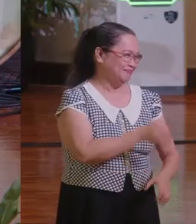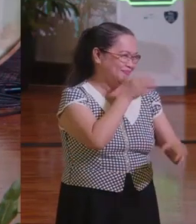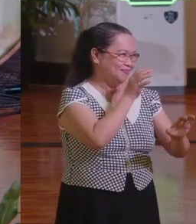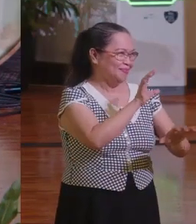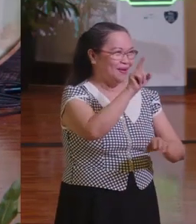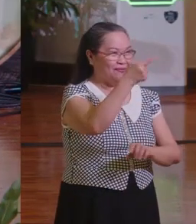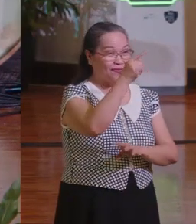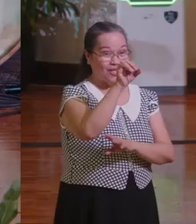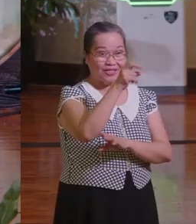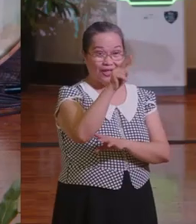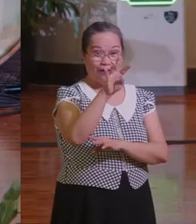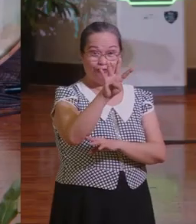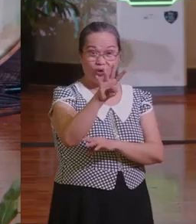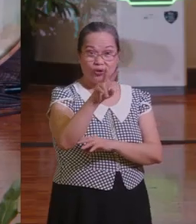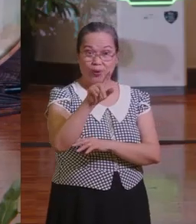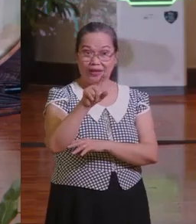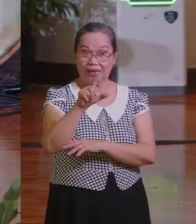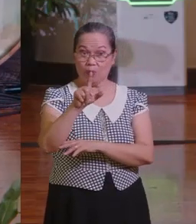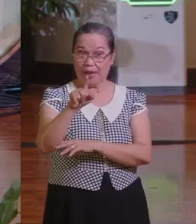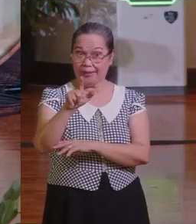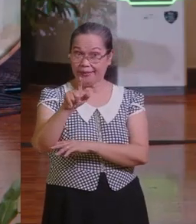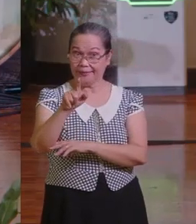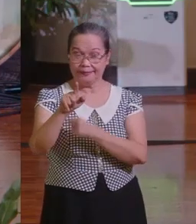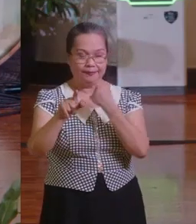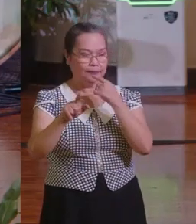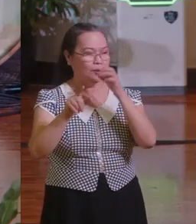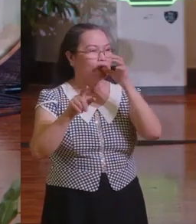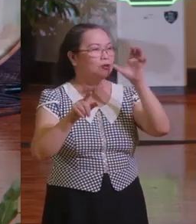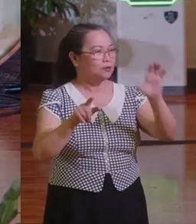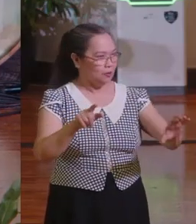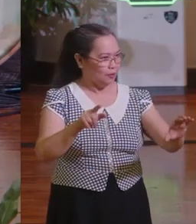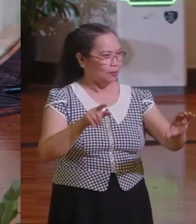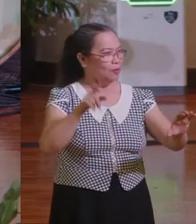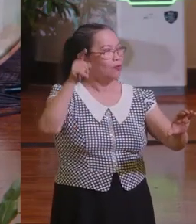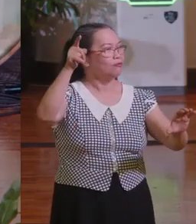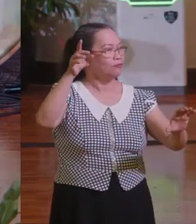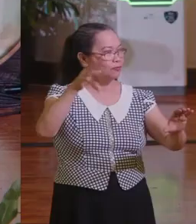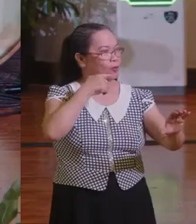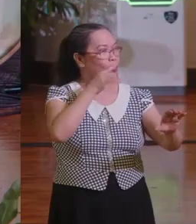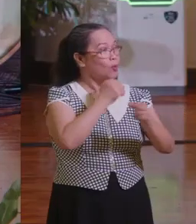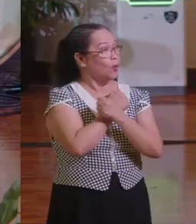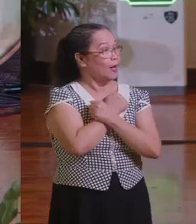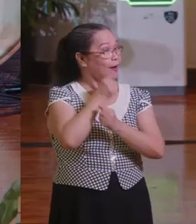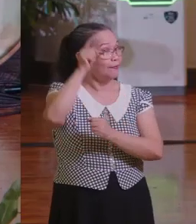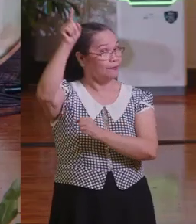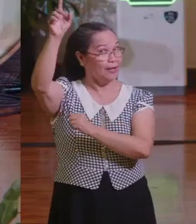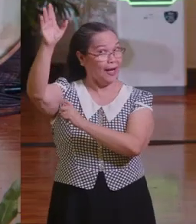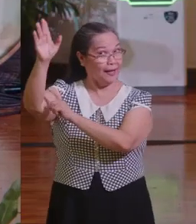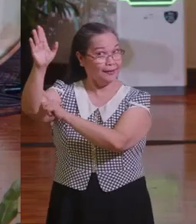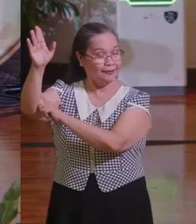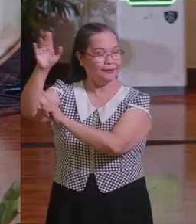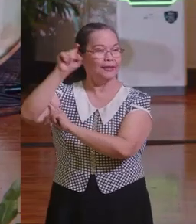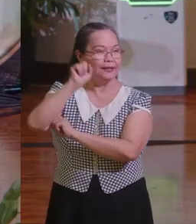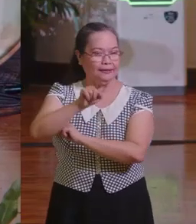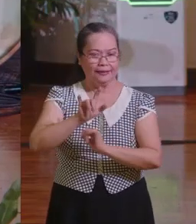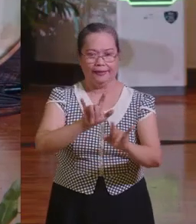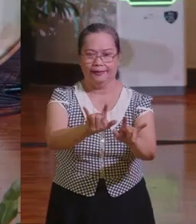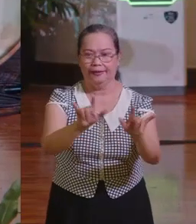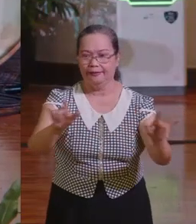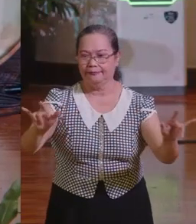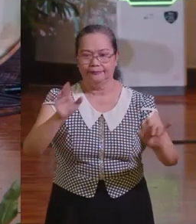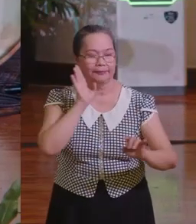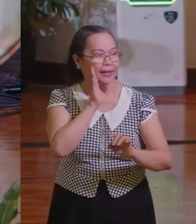John 4:21, and this commandment we have from him, whoever loves God must also love his